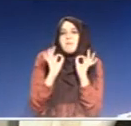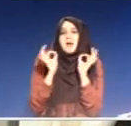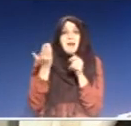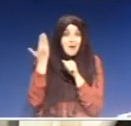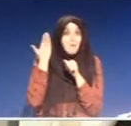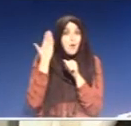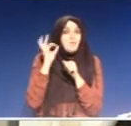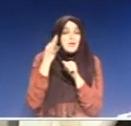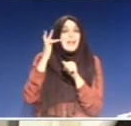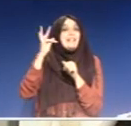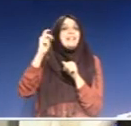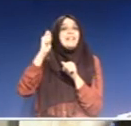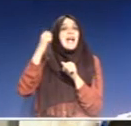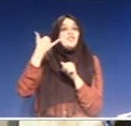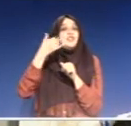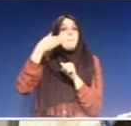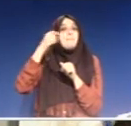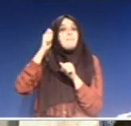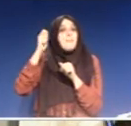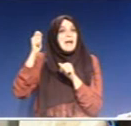بكري كانت المسائل